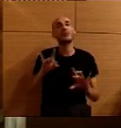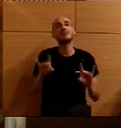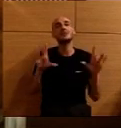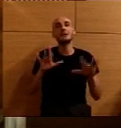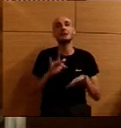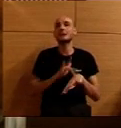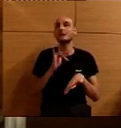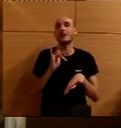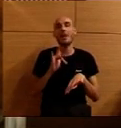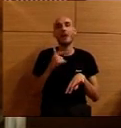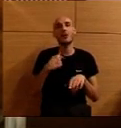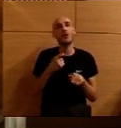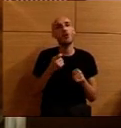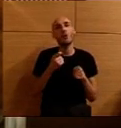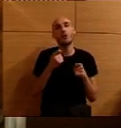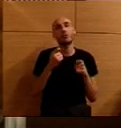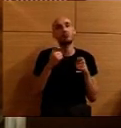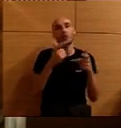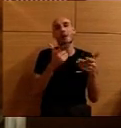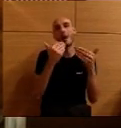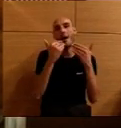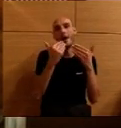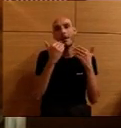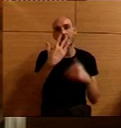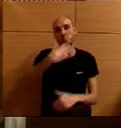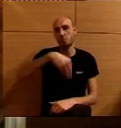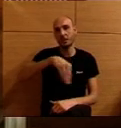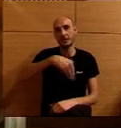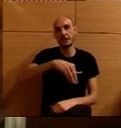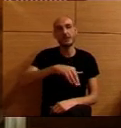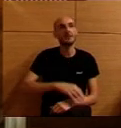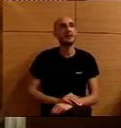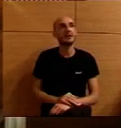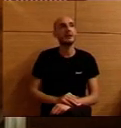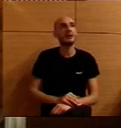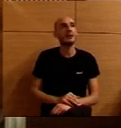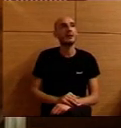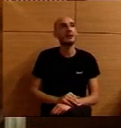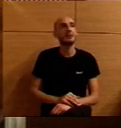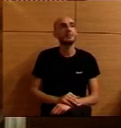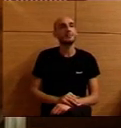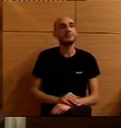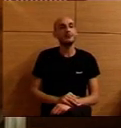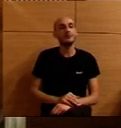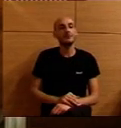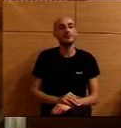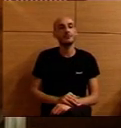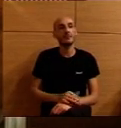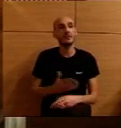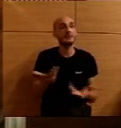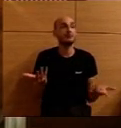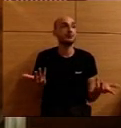president. I li dic que sí, no se trata de fer causes belli de res, sinó de